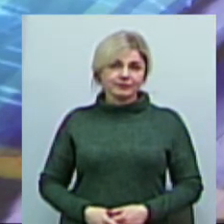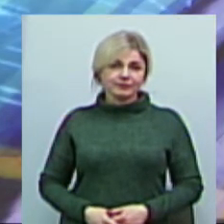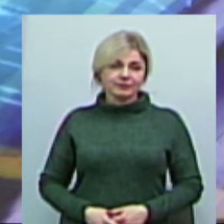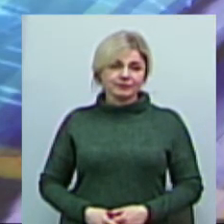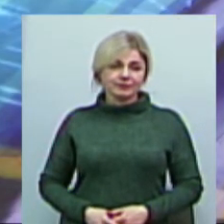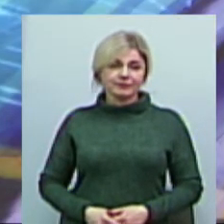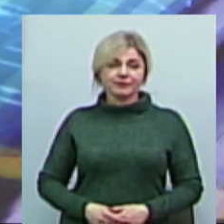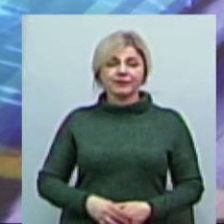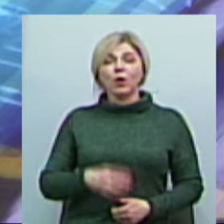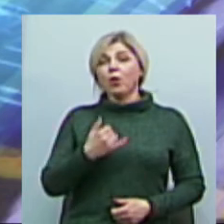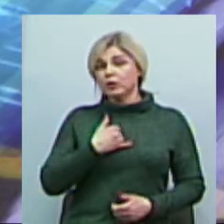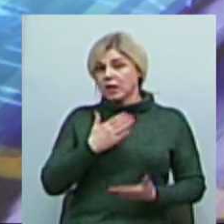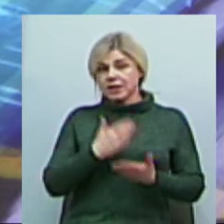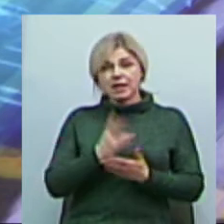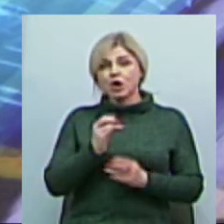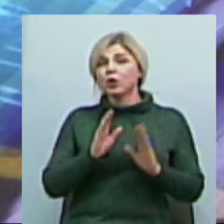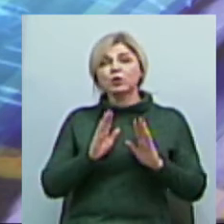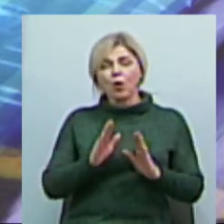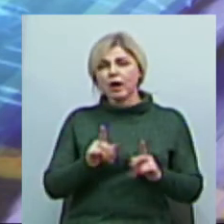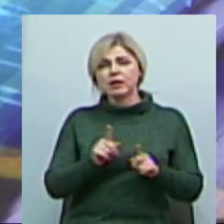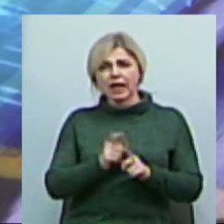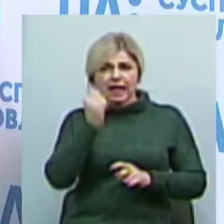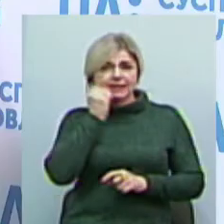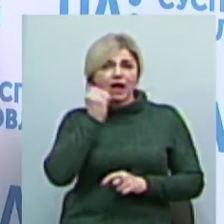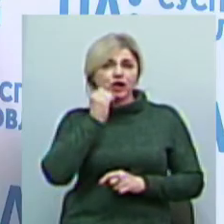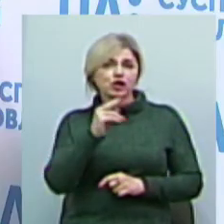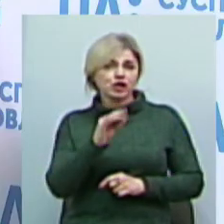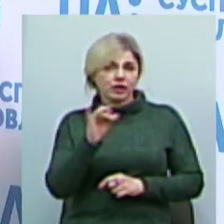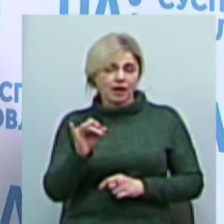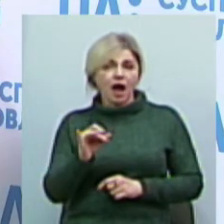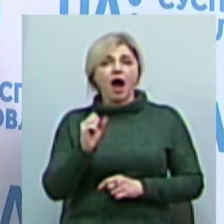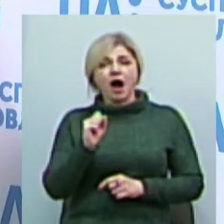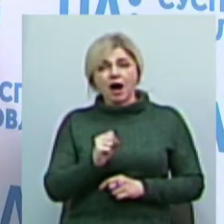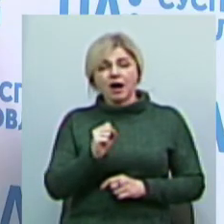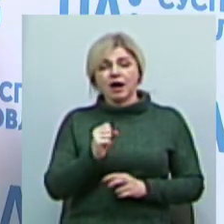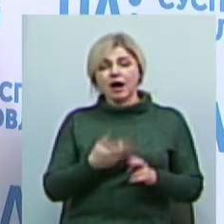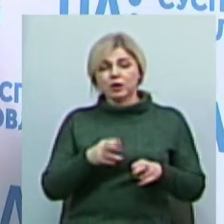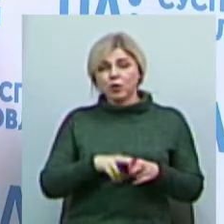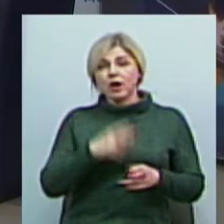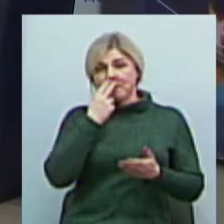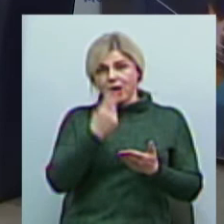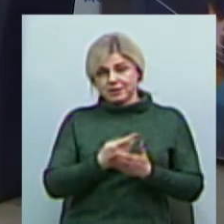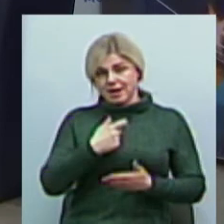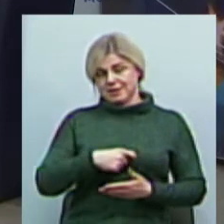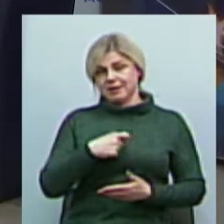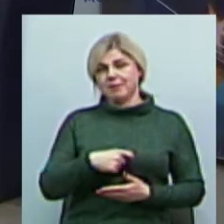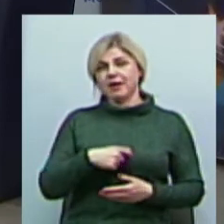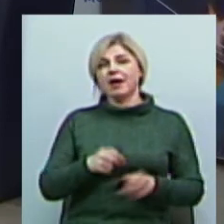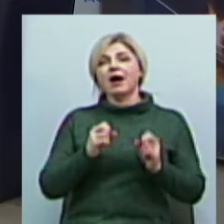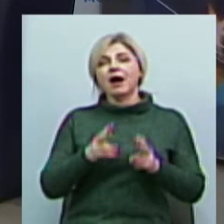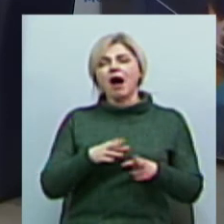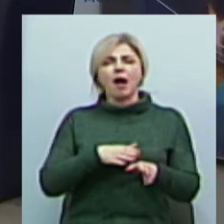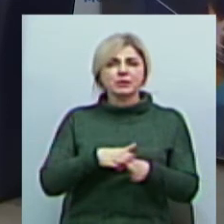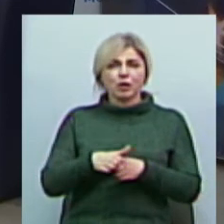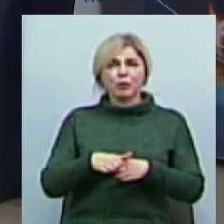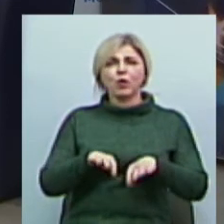мастодонти, старички, але є ті, які 2-3 роки ініціативи, які показали себе як серйозні